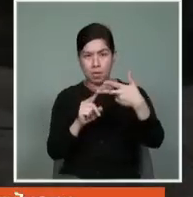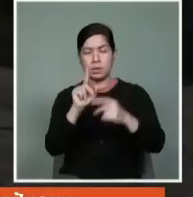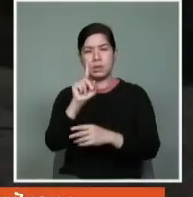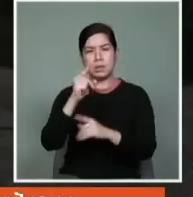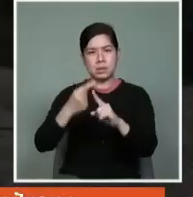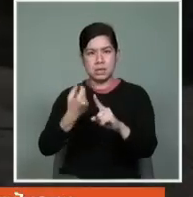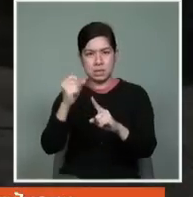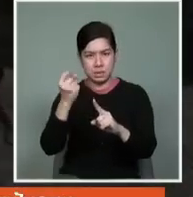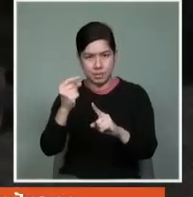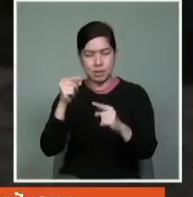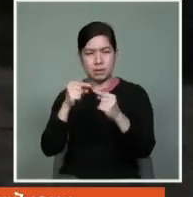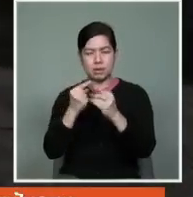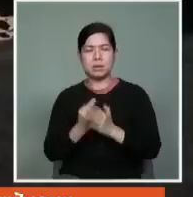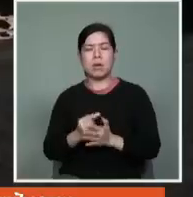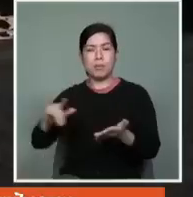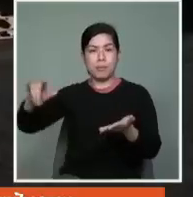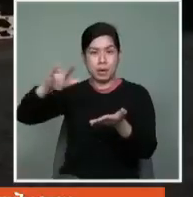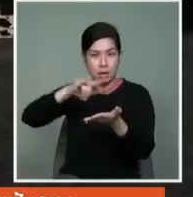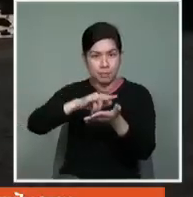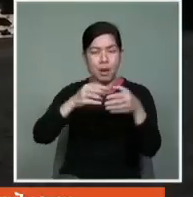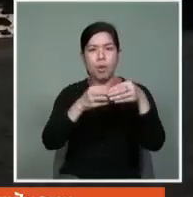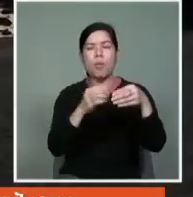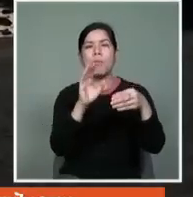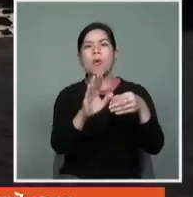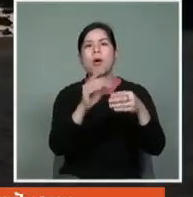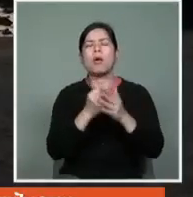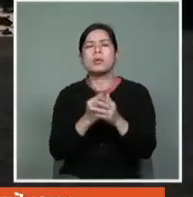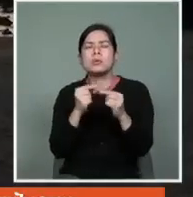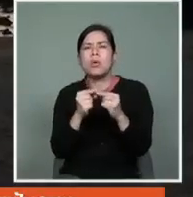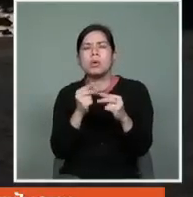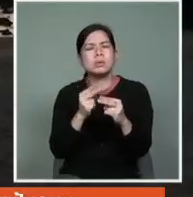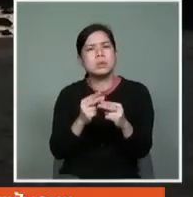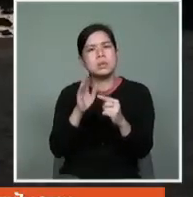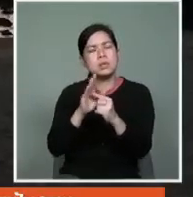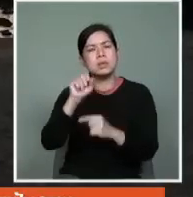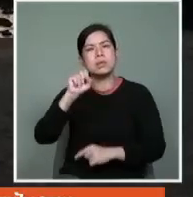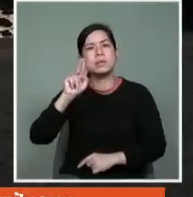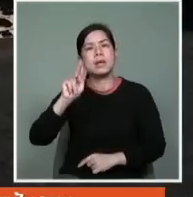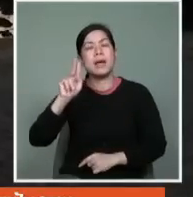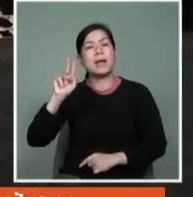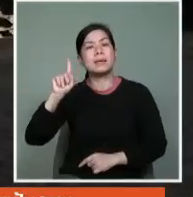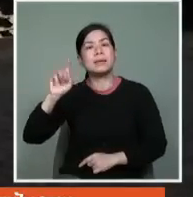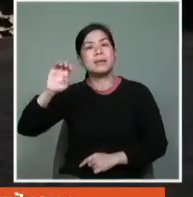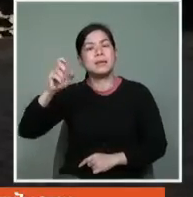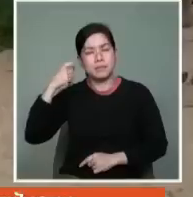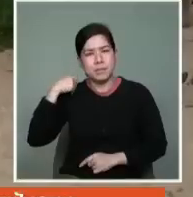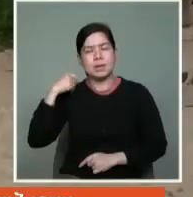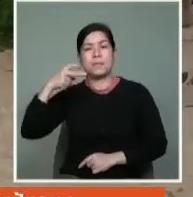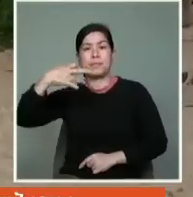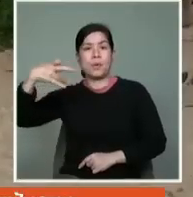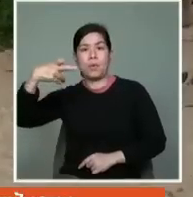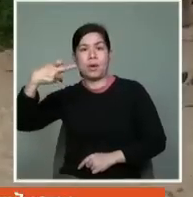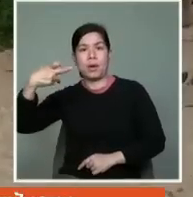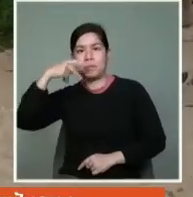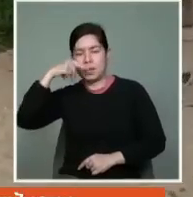น2563เป็นนักท่องเที่ยวกลุ่มประเทศสแกนดิเนเวียเดินทางกับสายการบินไทยมาที่สนามบินสุวรรณ